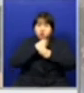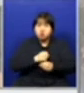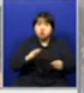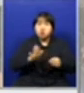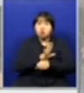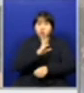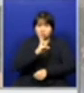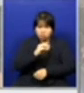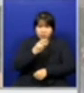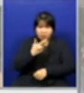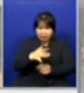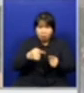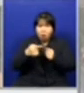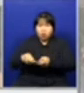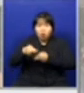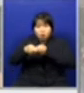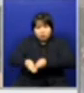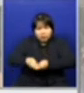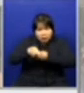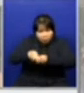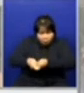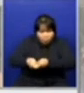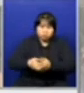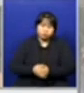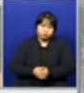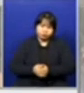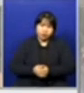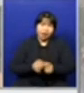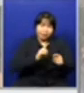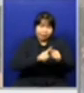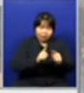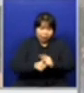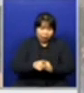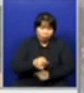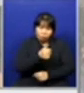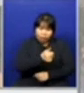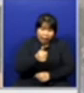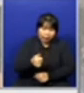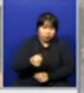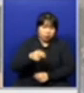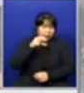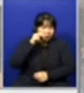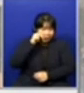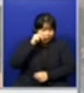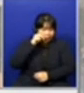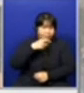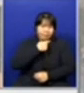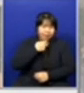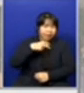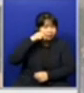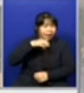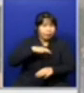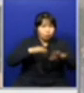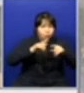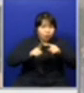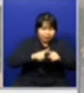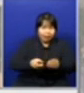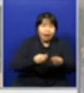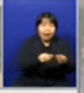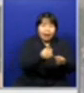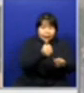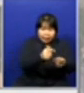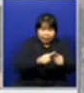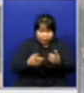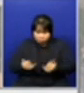าภัยแล้งน้ำท่วมได้แต่พอเงินนี้ไม่ได้เพราะเขาเป็นข้าราชการบำนาญเขาเลยฝ